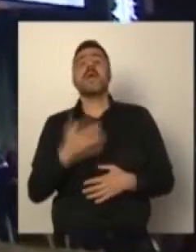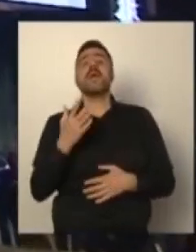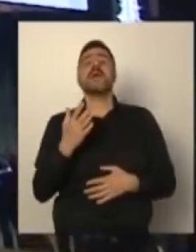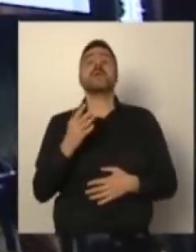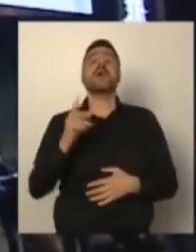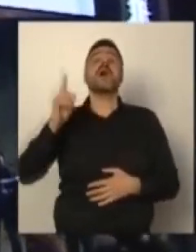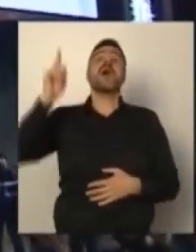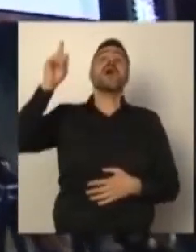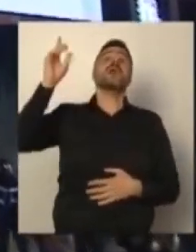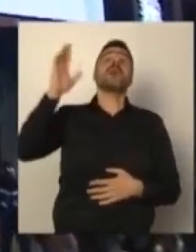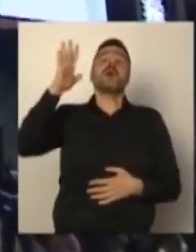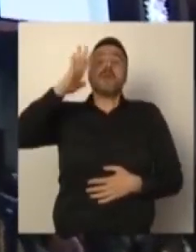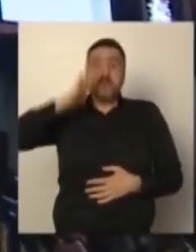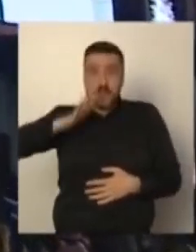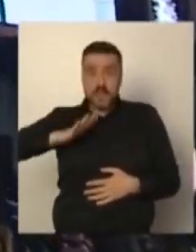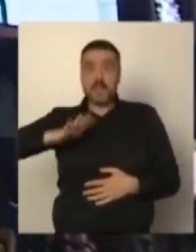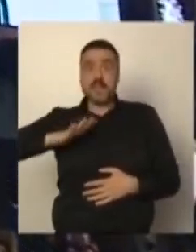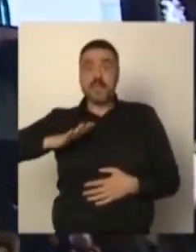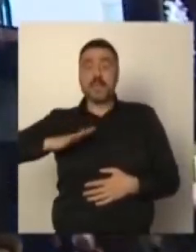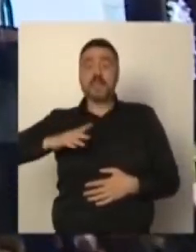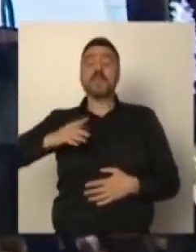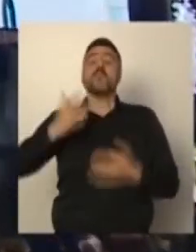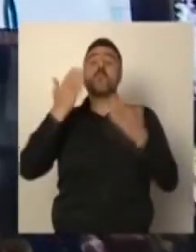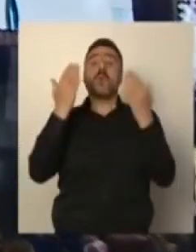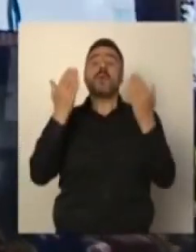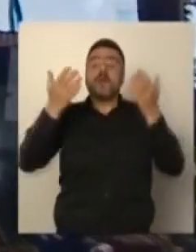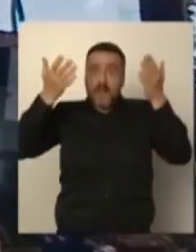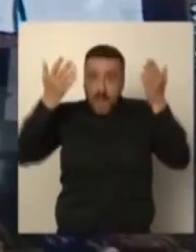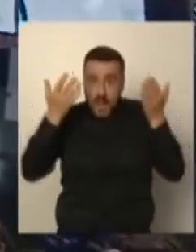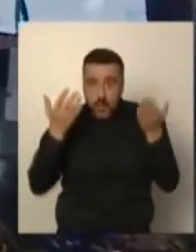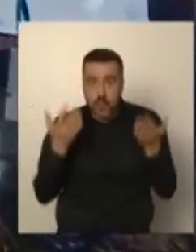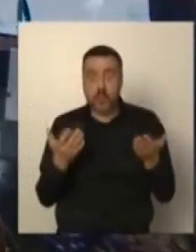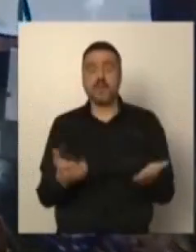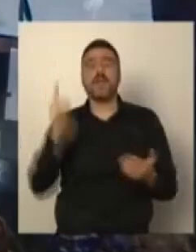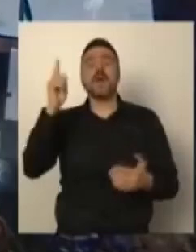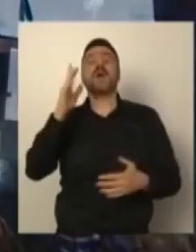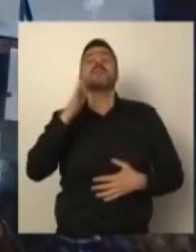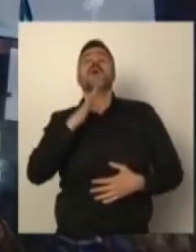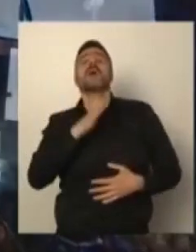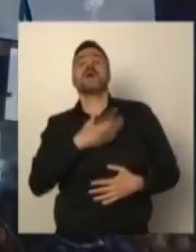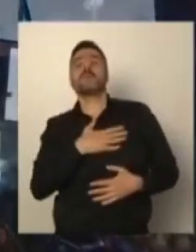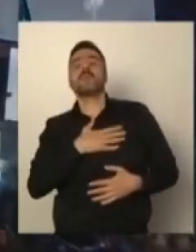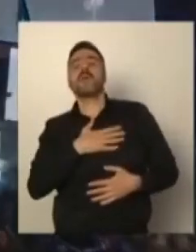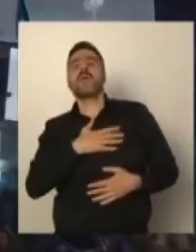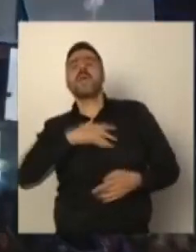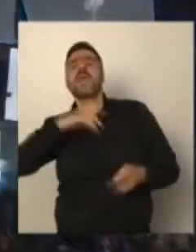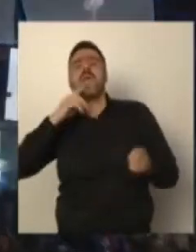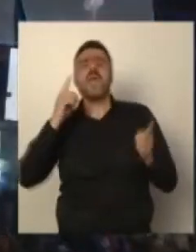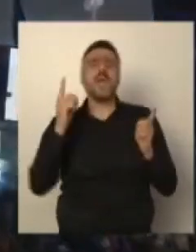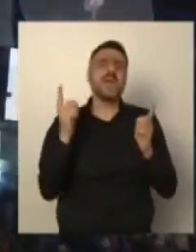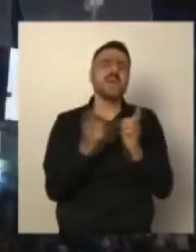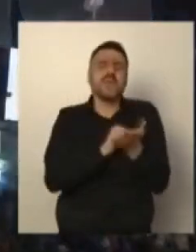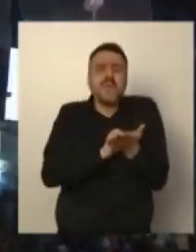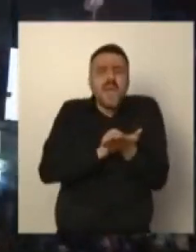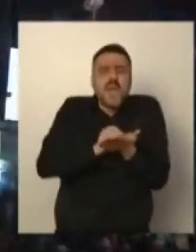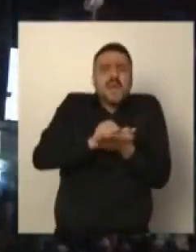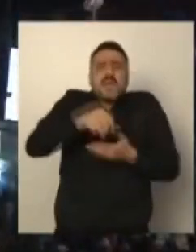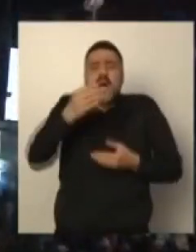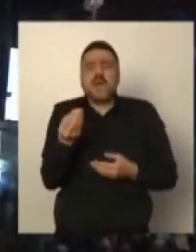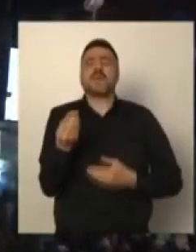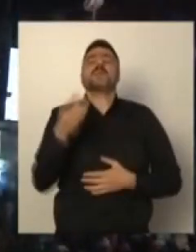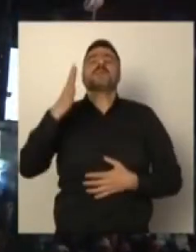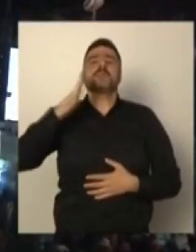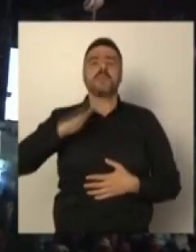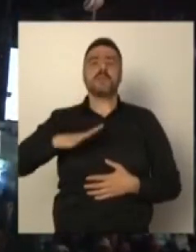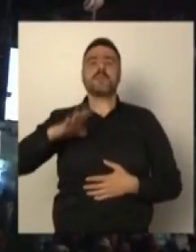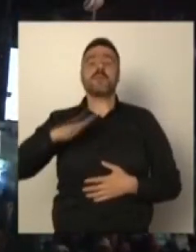muradını vermekte cömert olan Rabbimiz, senden her şeyin hayırlısını talep ediyoruz. Bizlere